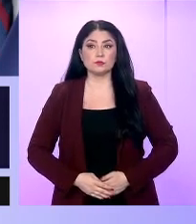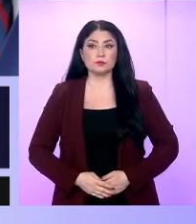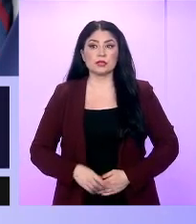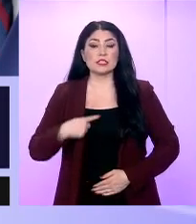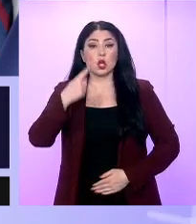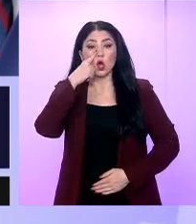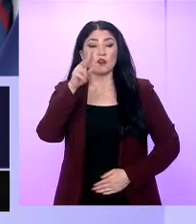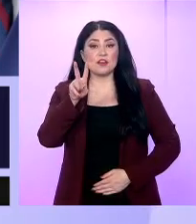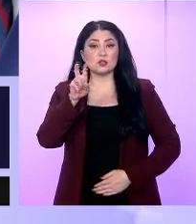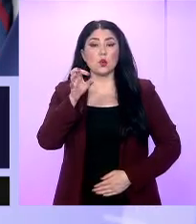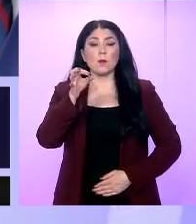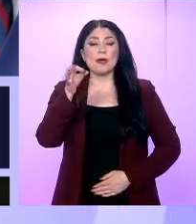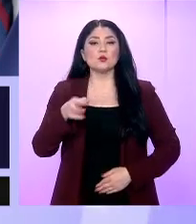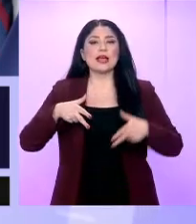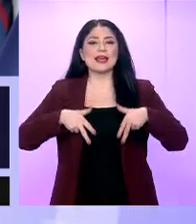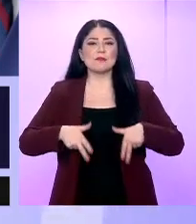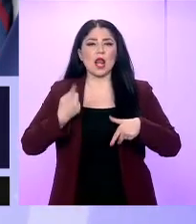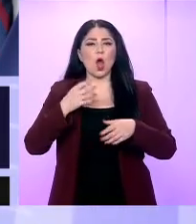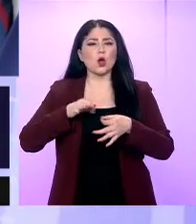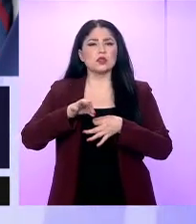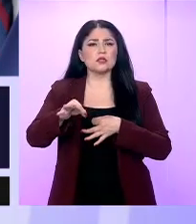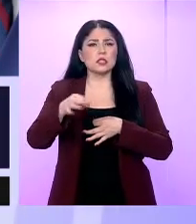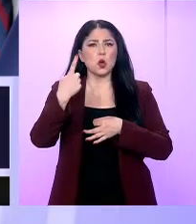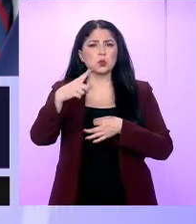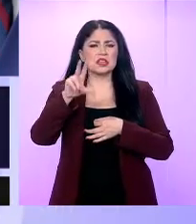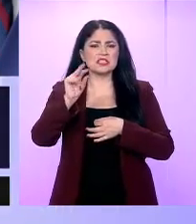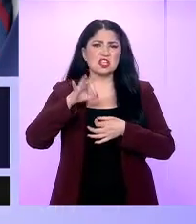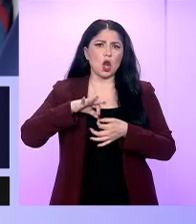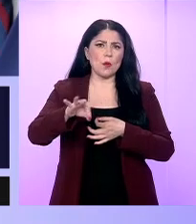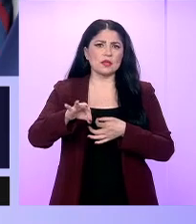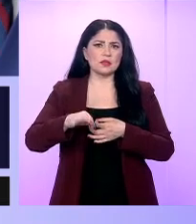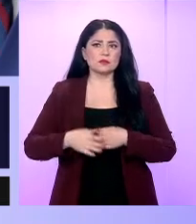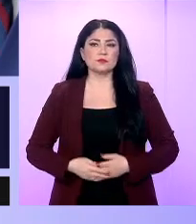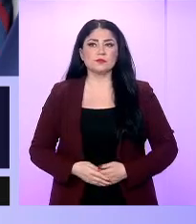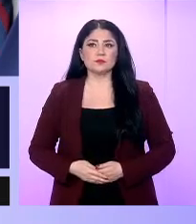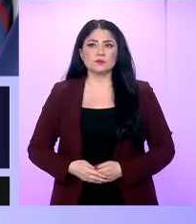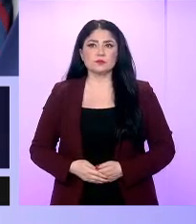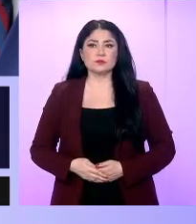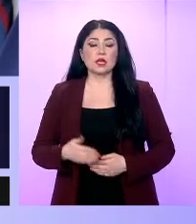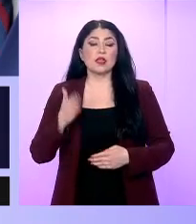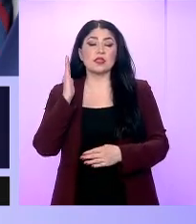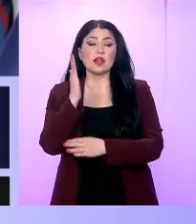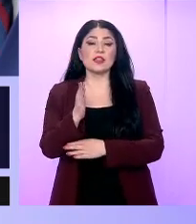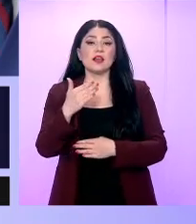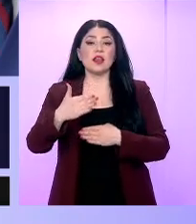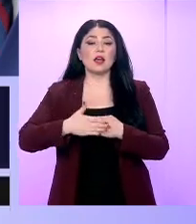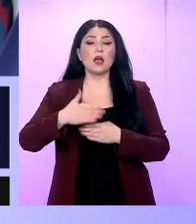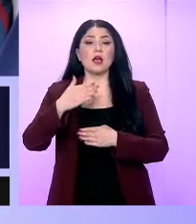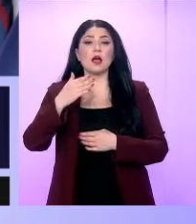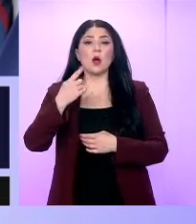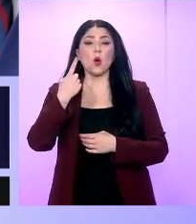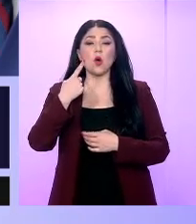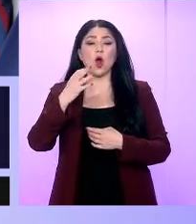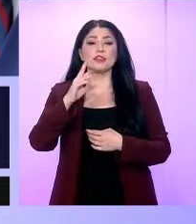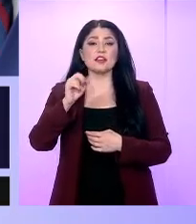în nord-vestul peninsulei Crimea și la o distanță mai mică de 130 km în linie dreaptă de Odessa. Acesta ar fi trebuit să fie